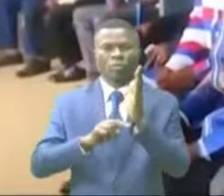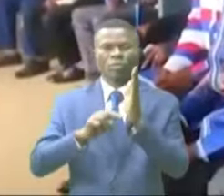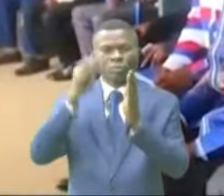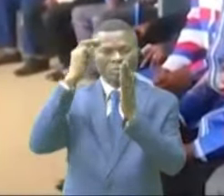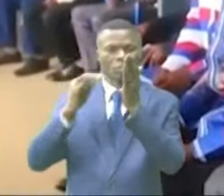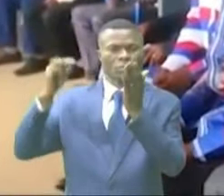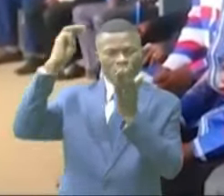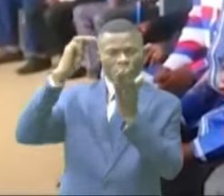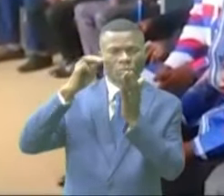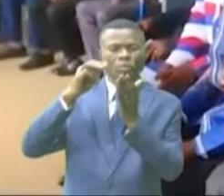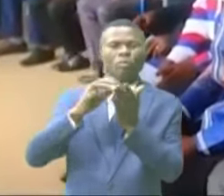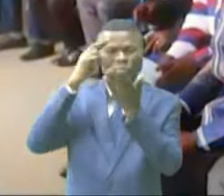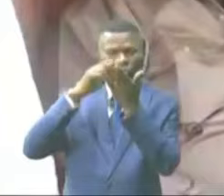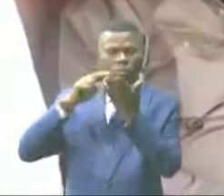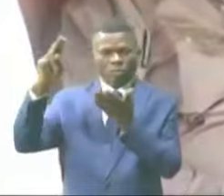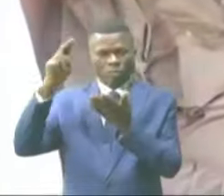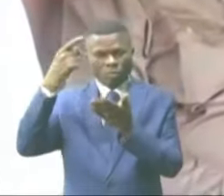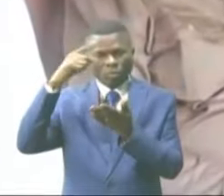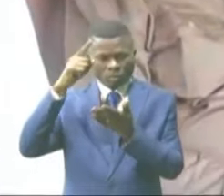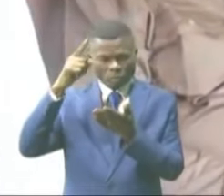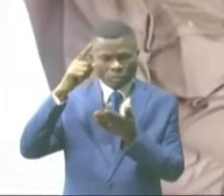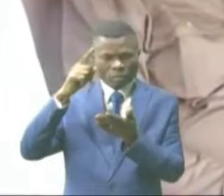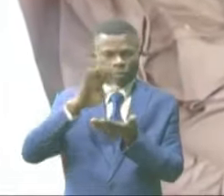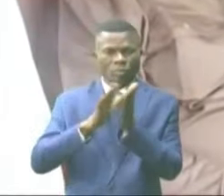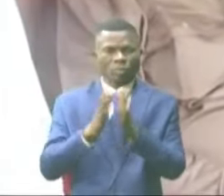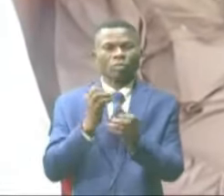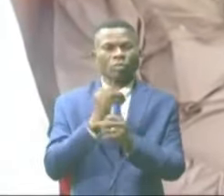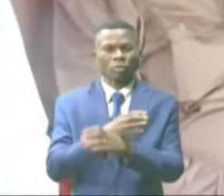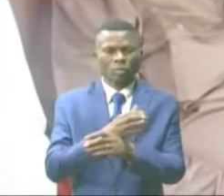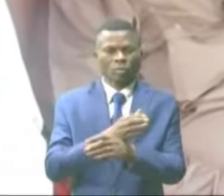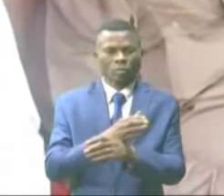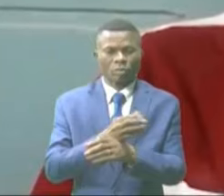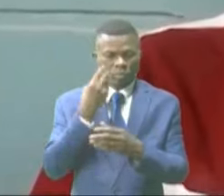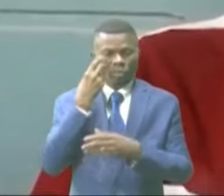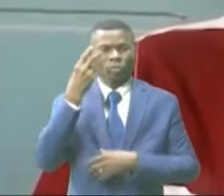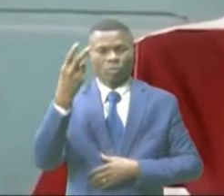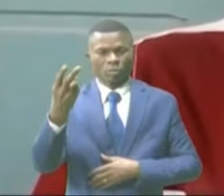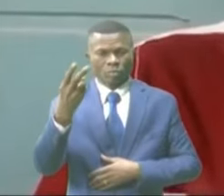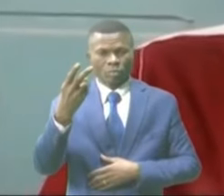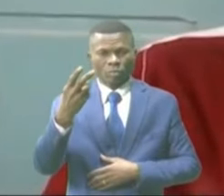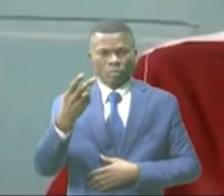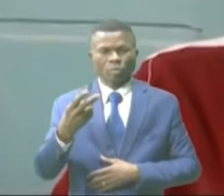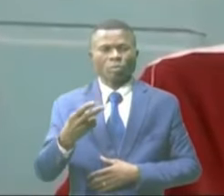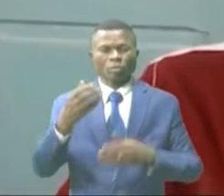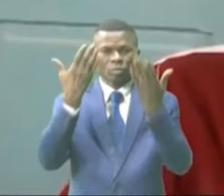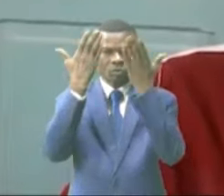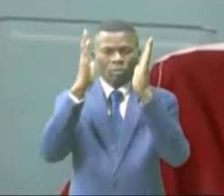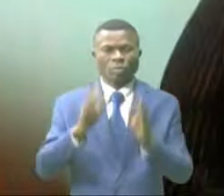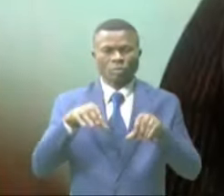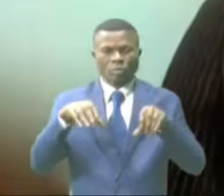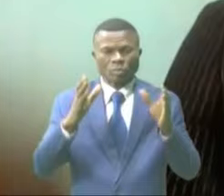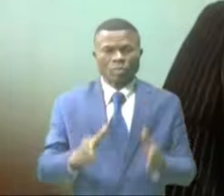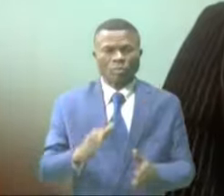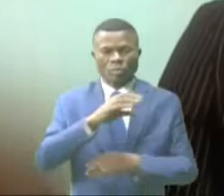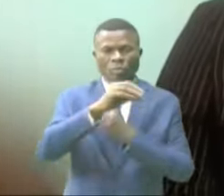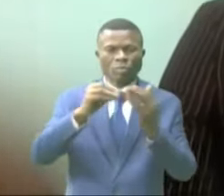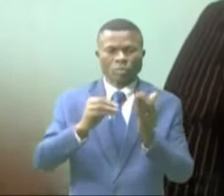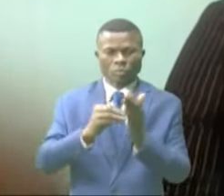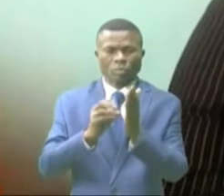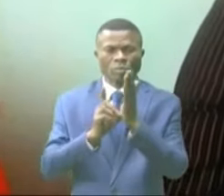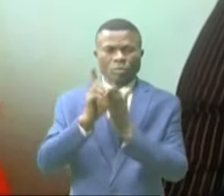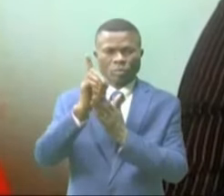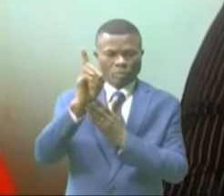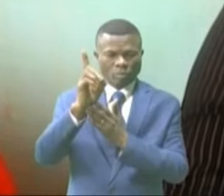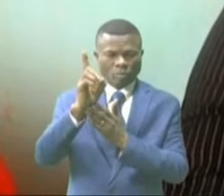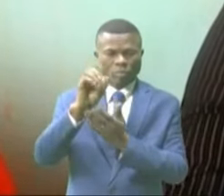et universitaire pour la matérialisation de la vision qui place l'étudiant congolais au centre de